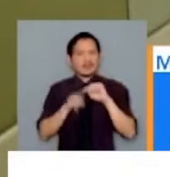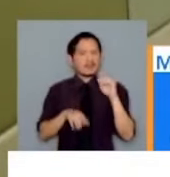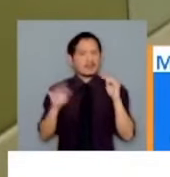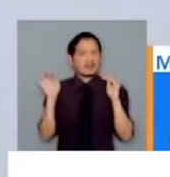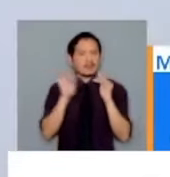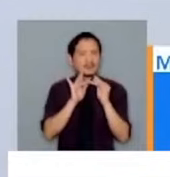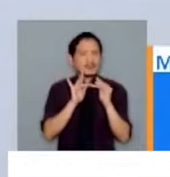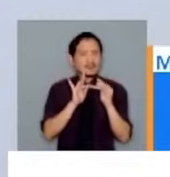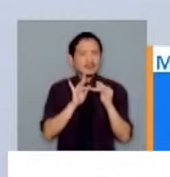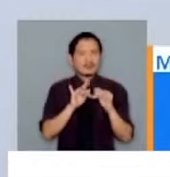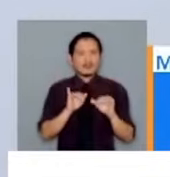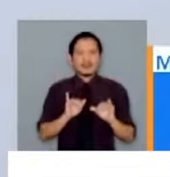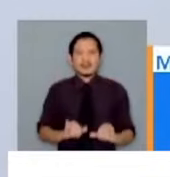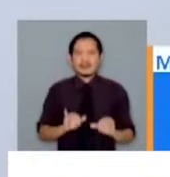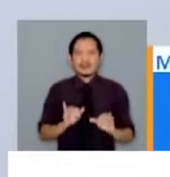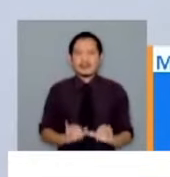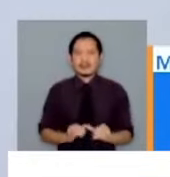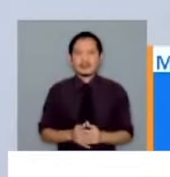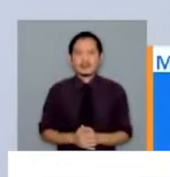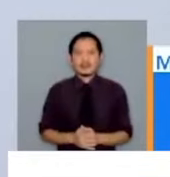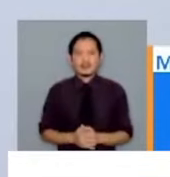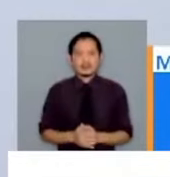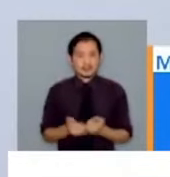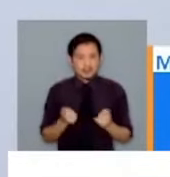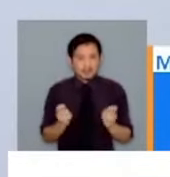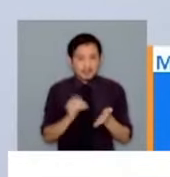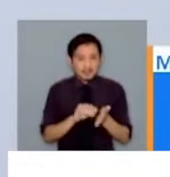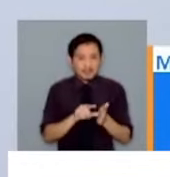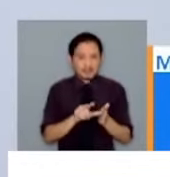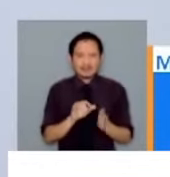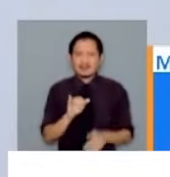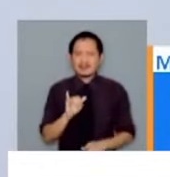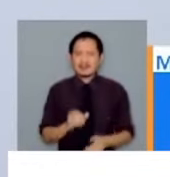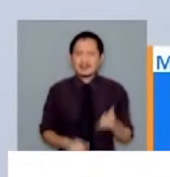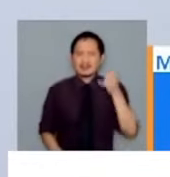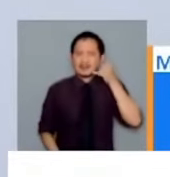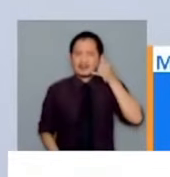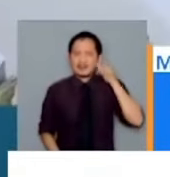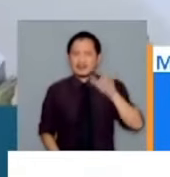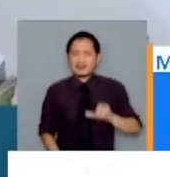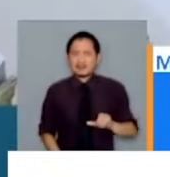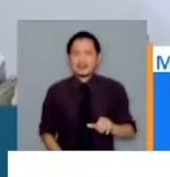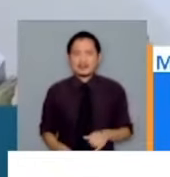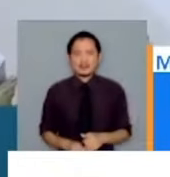try again later. Umabot na ng isang linggo, pero wala pa rin.